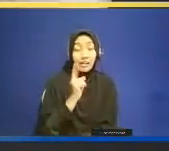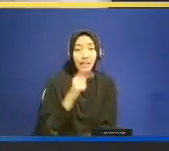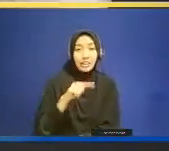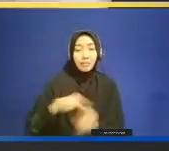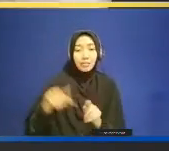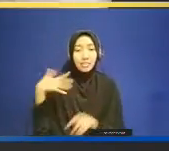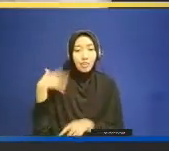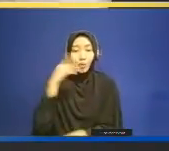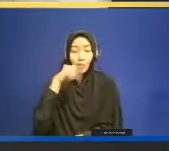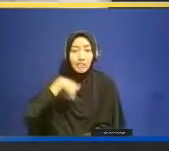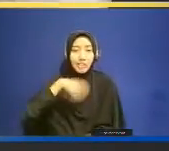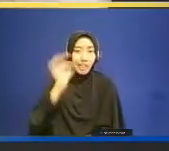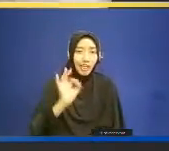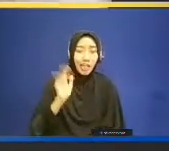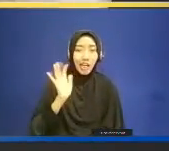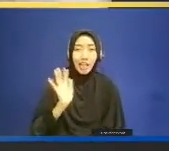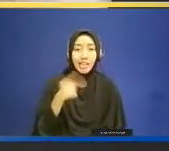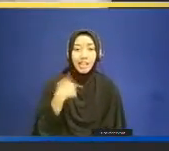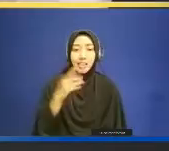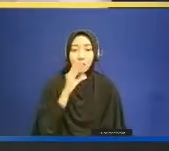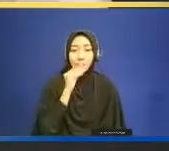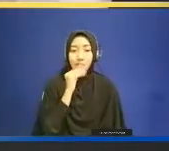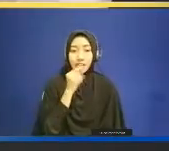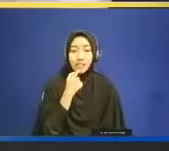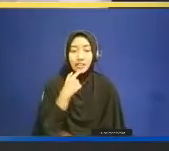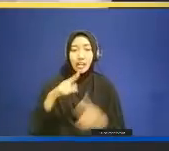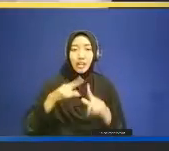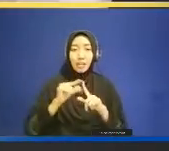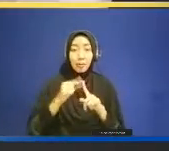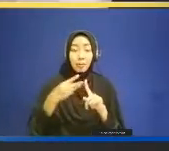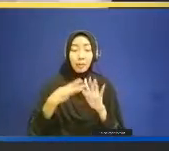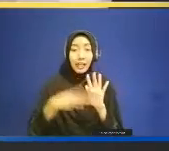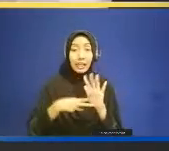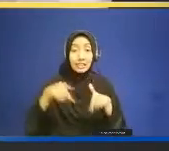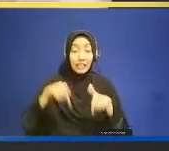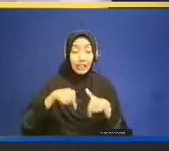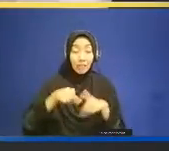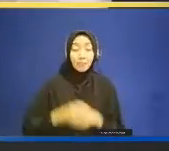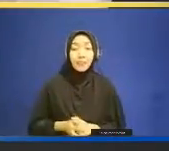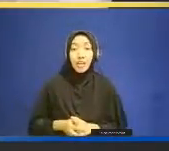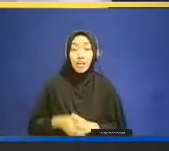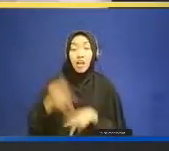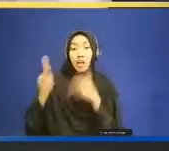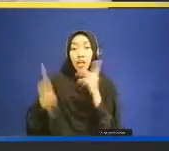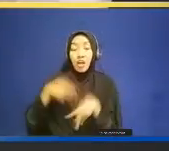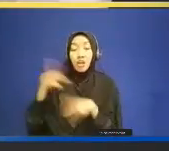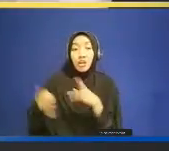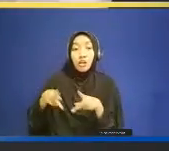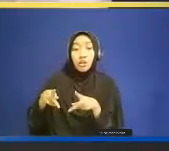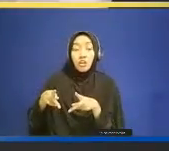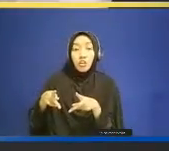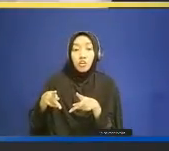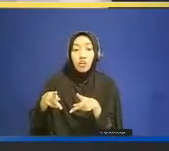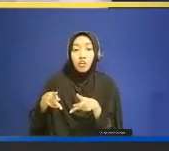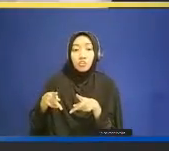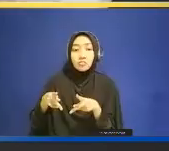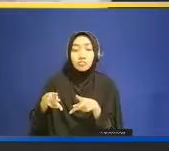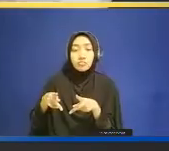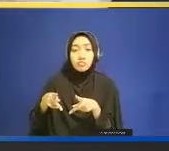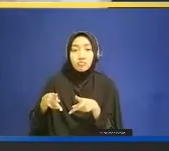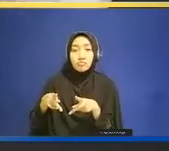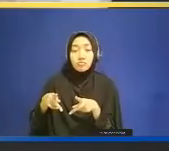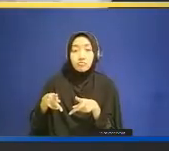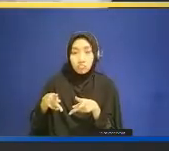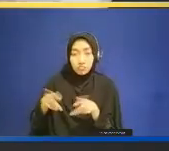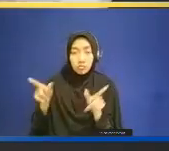sehingga akan ngomong di sini sekarang nantinya kita bicara mengenai APBN adalah kalau kemudian dia dabelyu sip atau